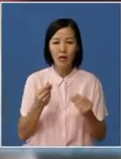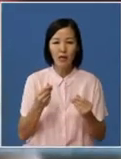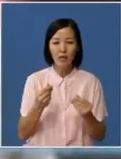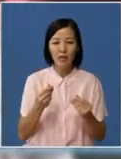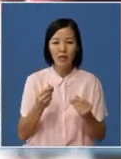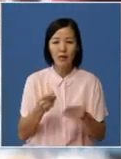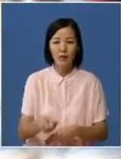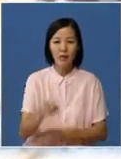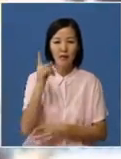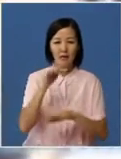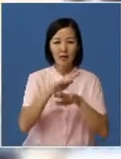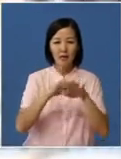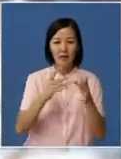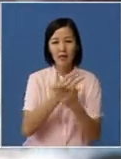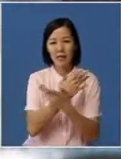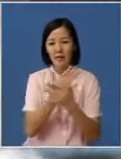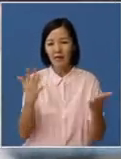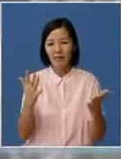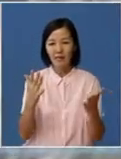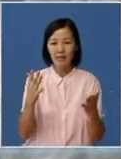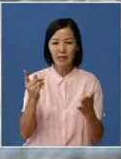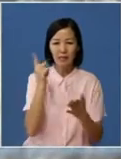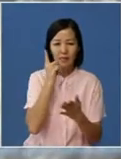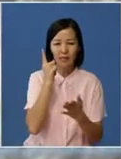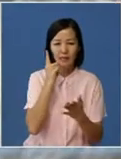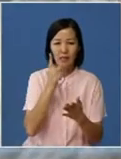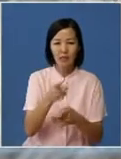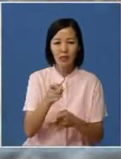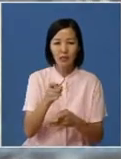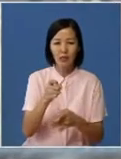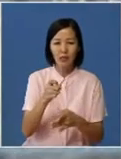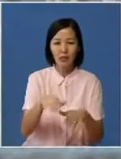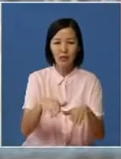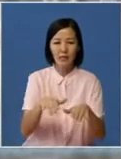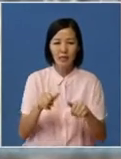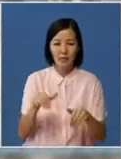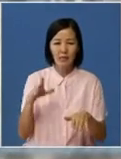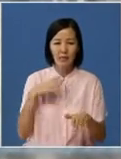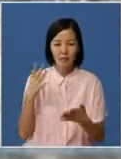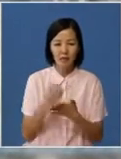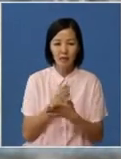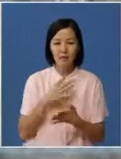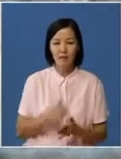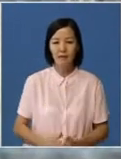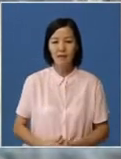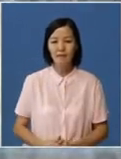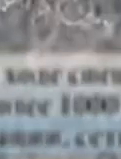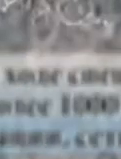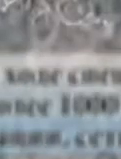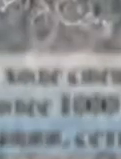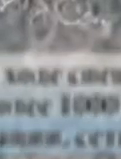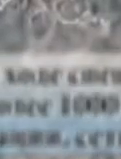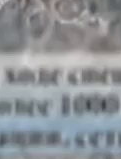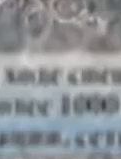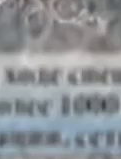аулауға арналған торлар, рация мен тіркелмеген тапанша табылған. Топтаманы ғаламтар ақпараттарымен дайындаған Елдана Сәрсенбаева, Меруерт Қыдырбайқызы,